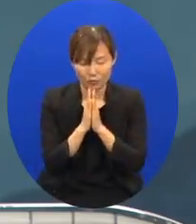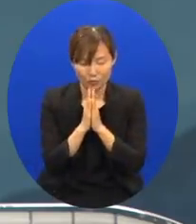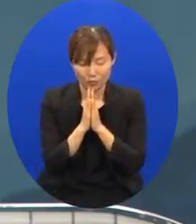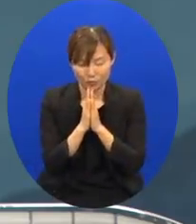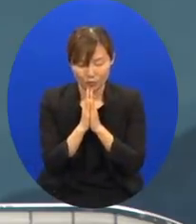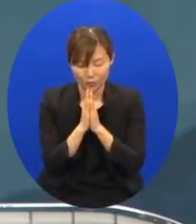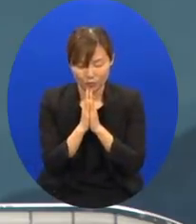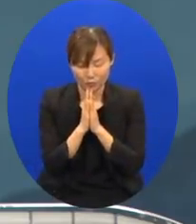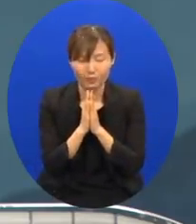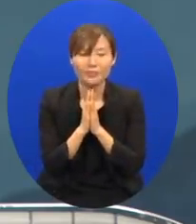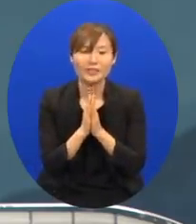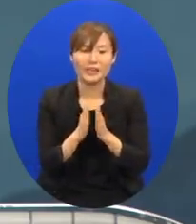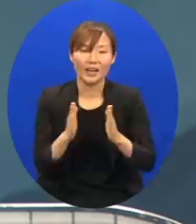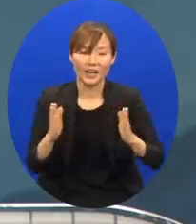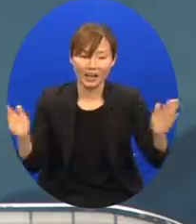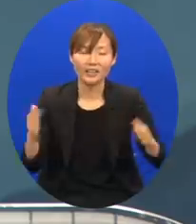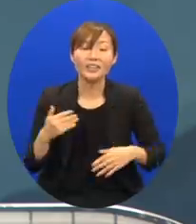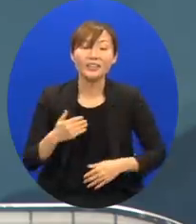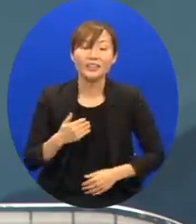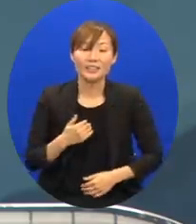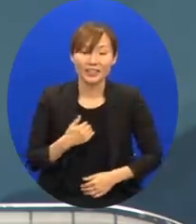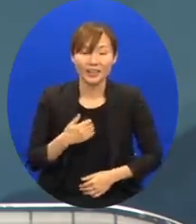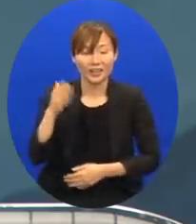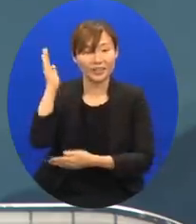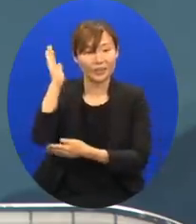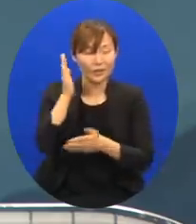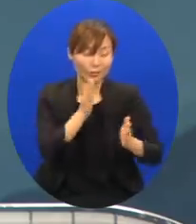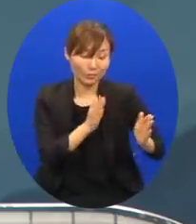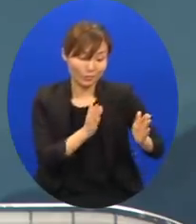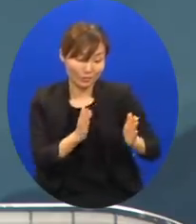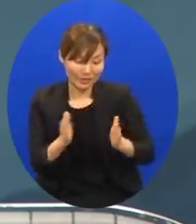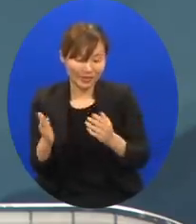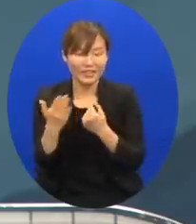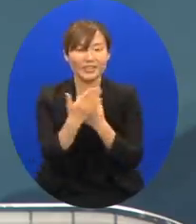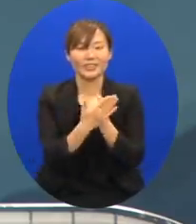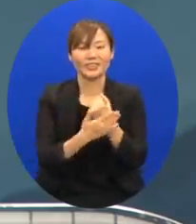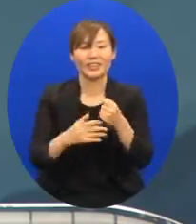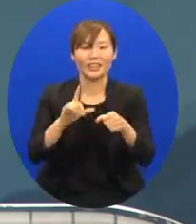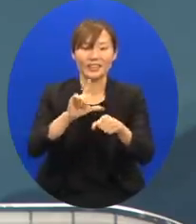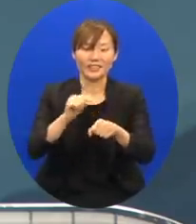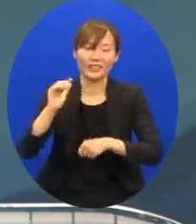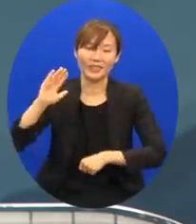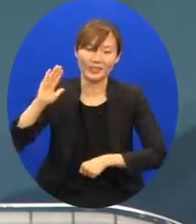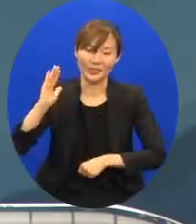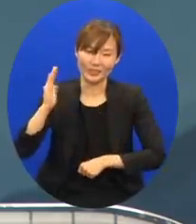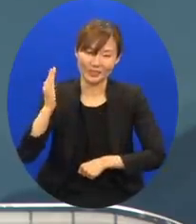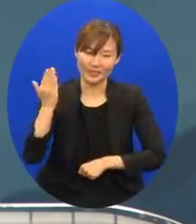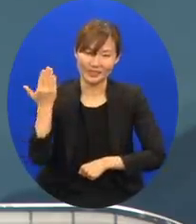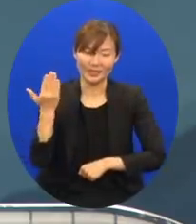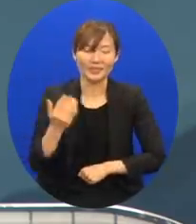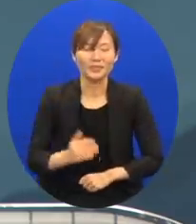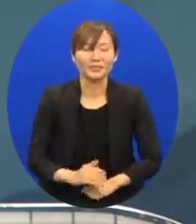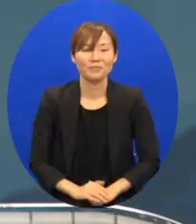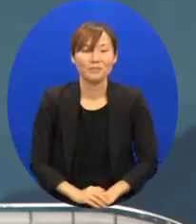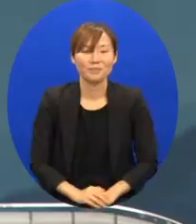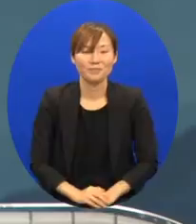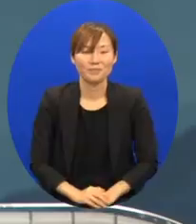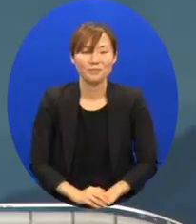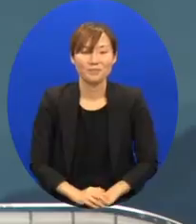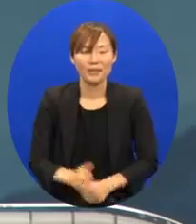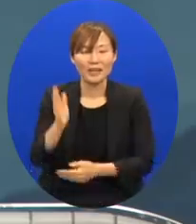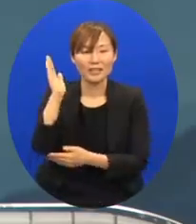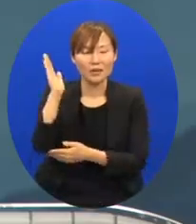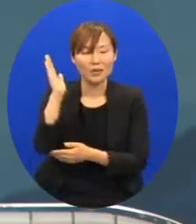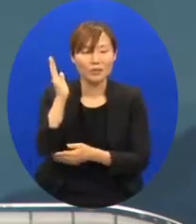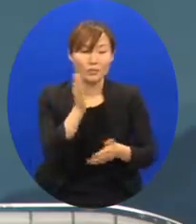그때부터 저에게 설교 준비는 은혜의 시간이 됐어요 철교 준비하는 자 만